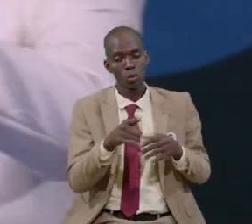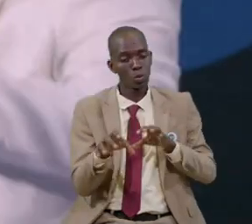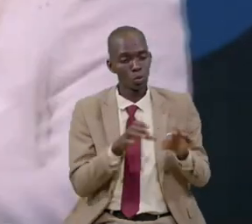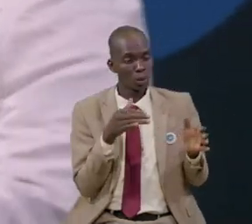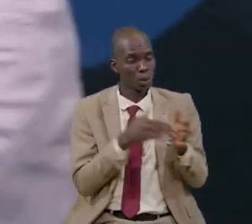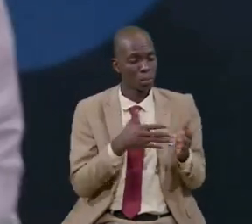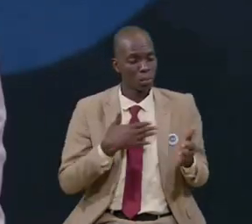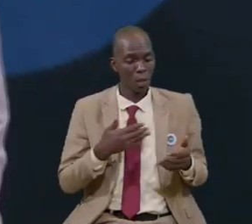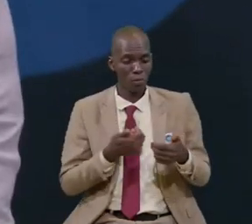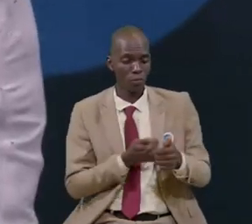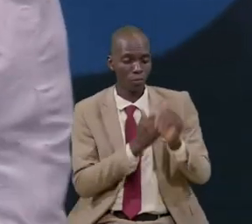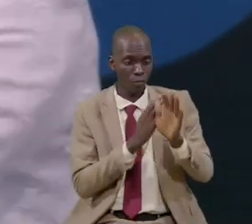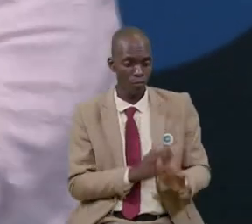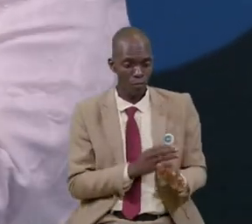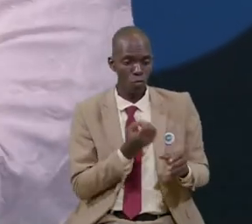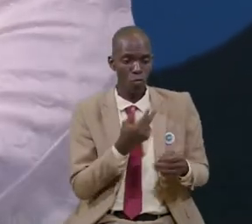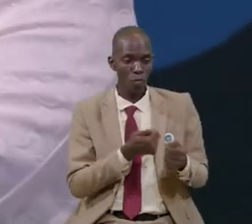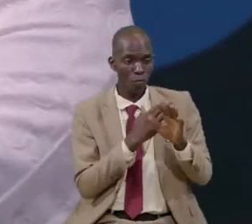tu me le fais. Tout ce que tu fais